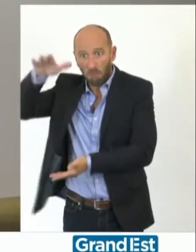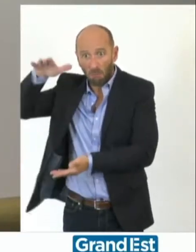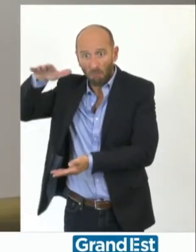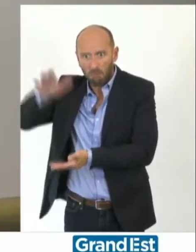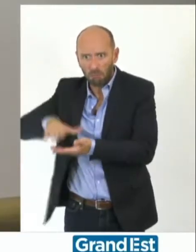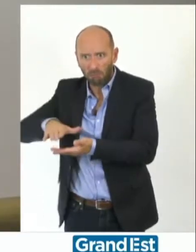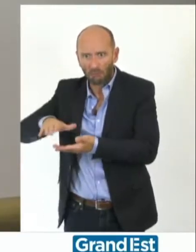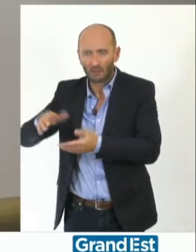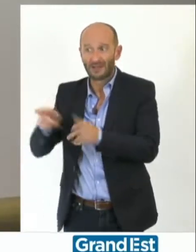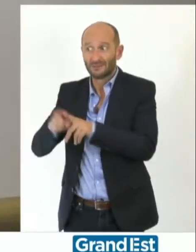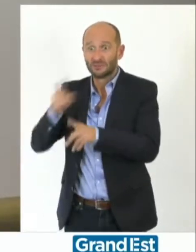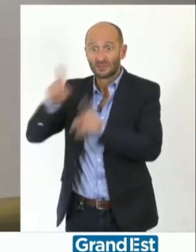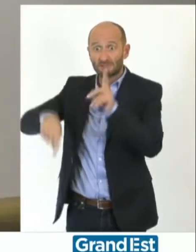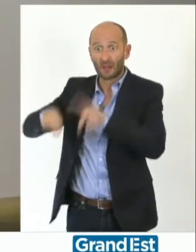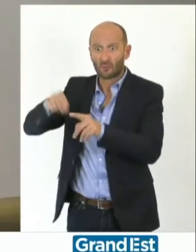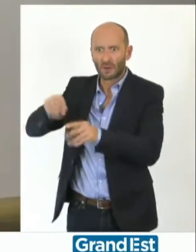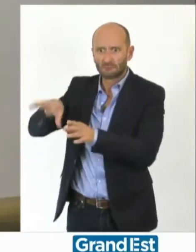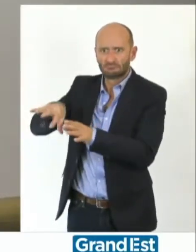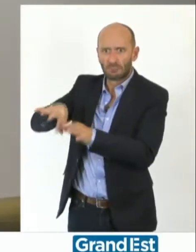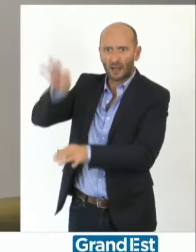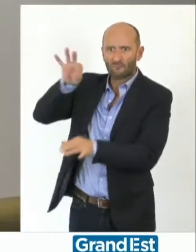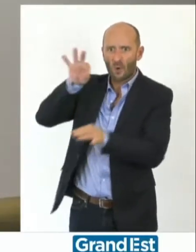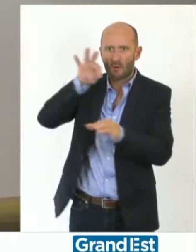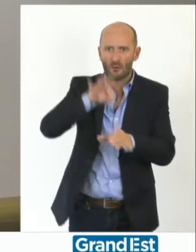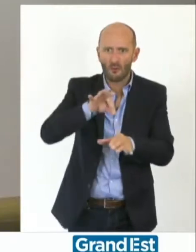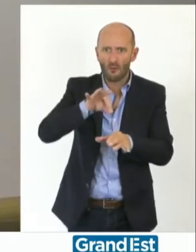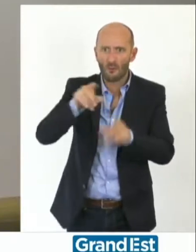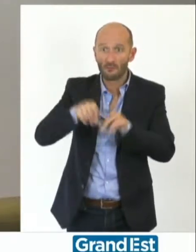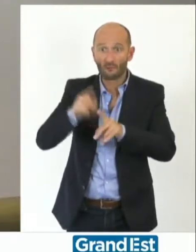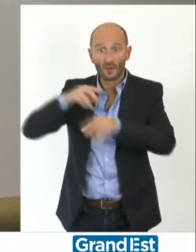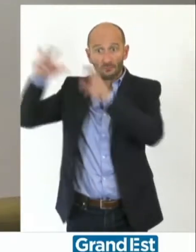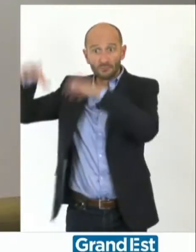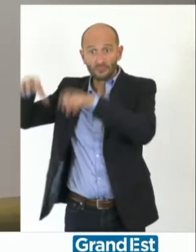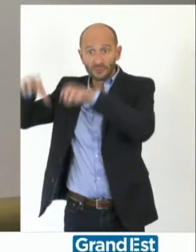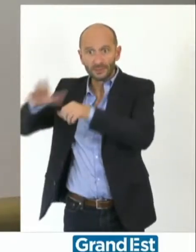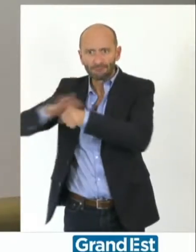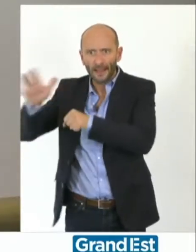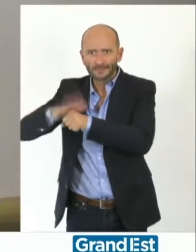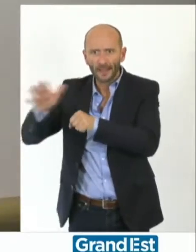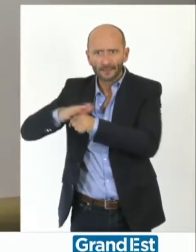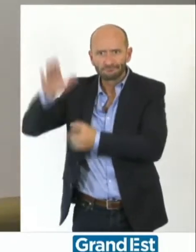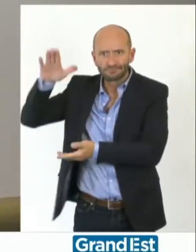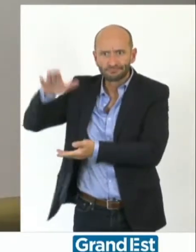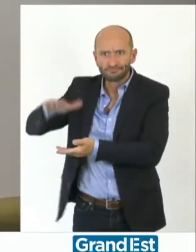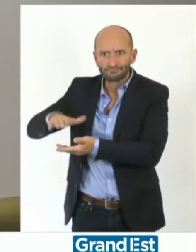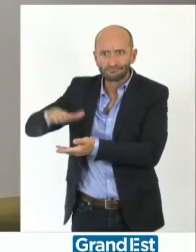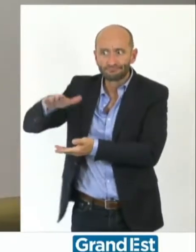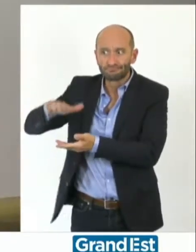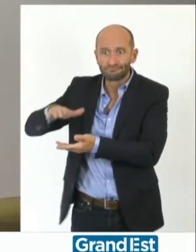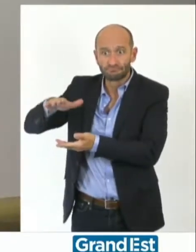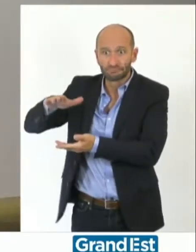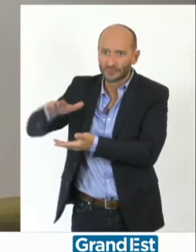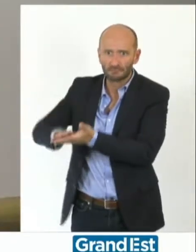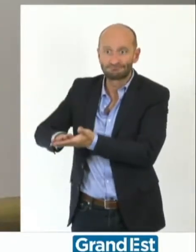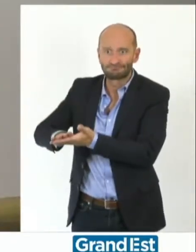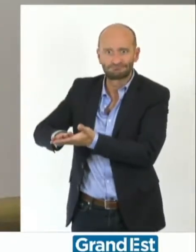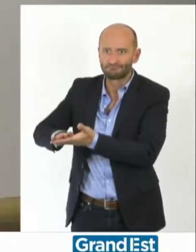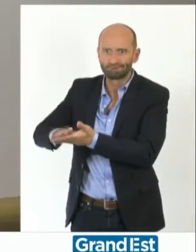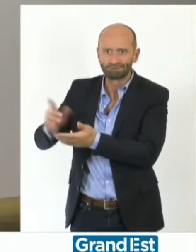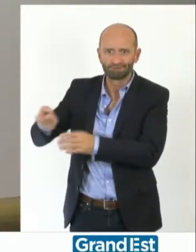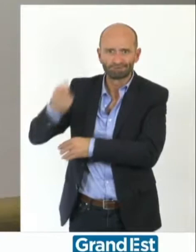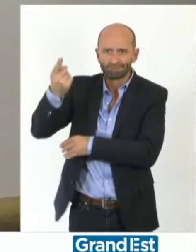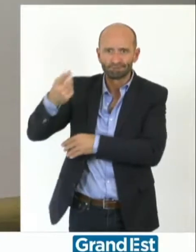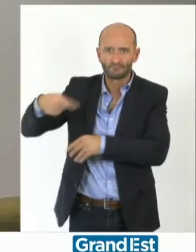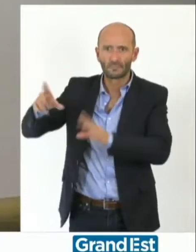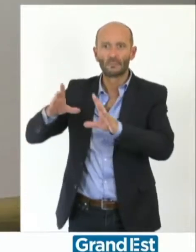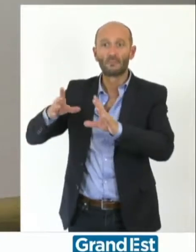secteur excès de la capacité de recharge par les autres pluie et que cette nappe pourrait ne plus fournir d'eau potable à la population